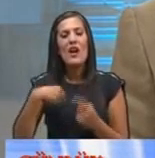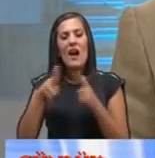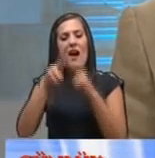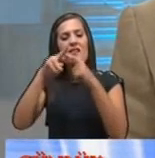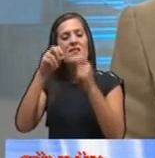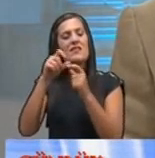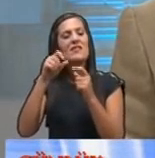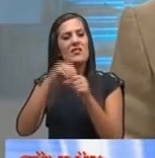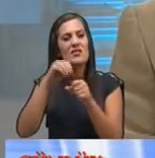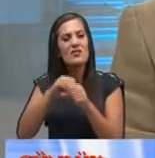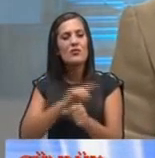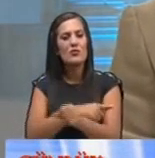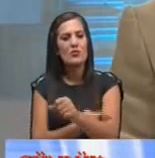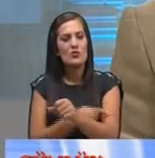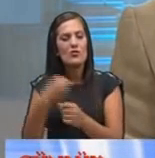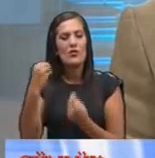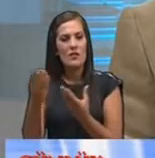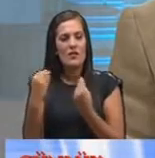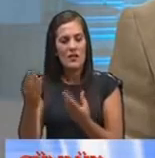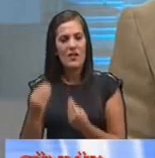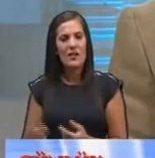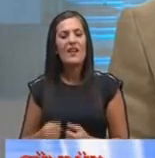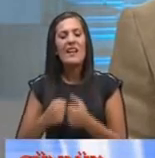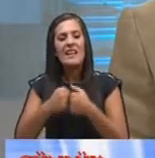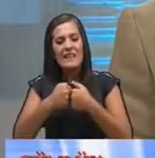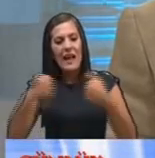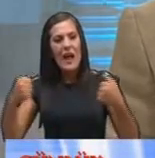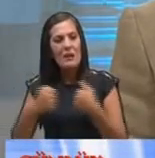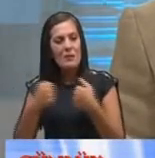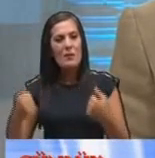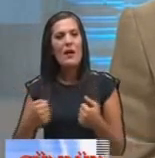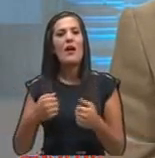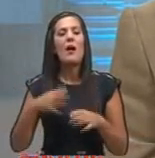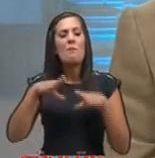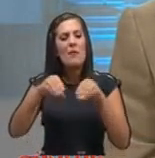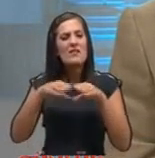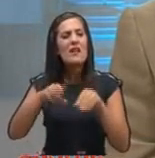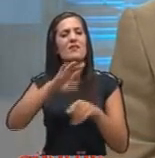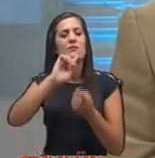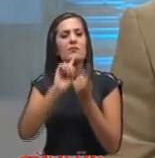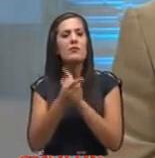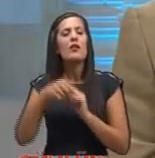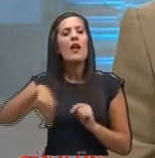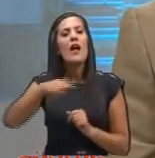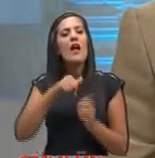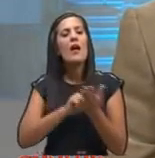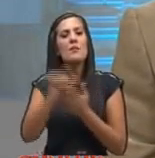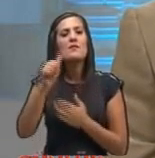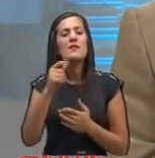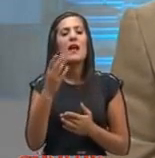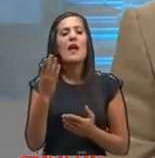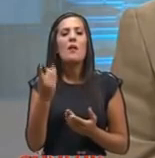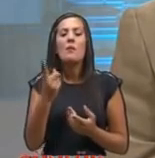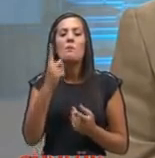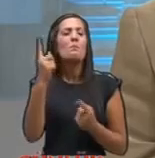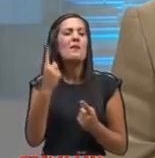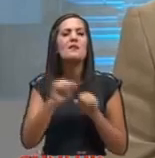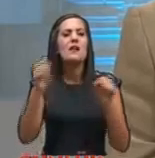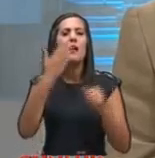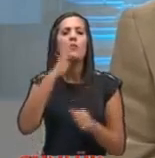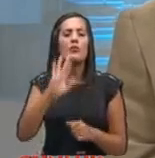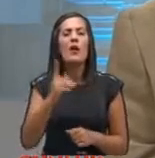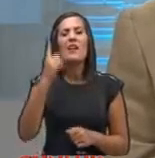egzersizler, tens dediğimiz, işte traksiyon dediğimiz germe, manipülasyon, masaj, bunların hepsinin yani en azından sakıncaları yok.